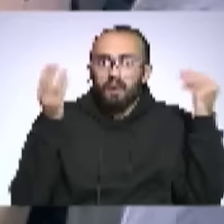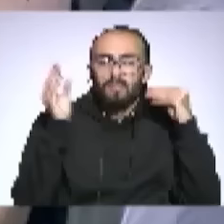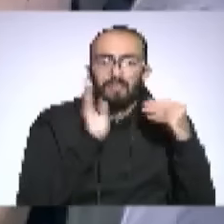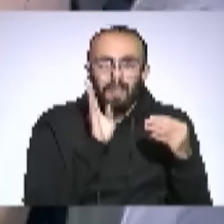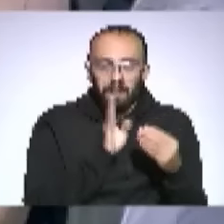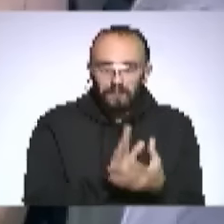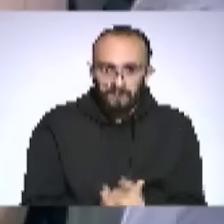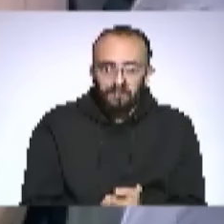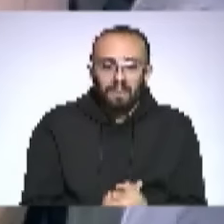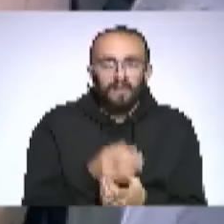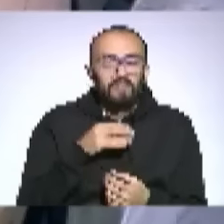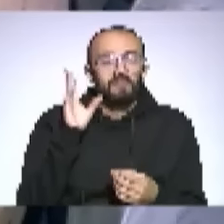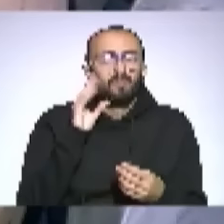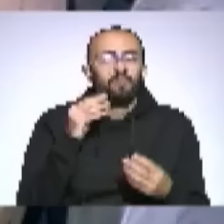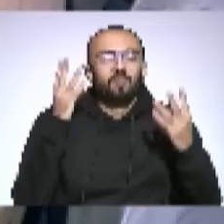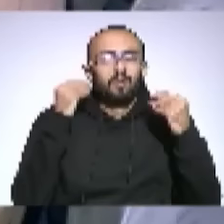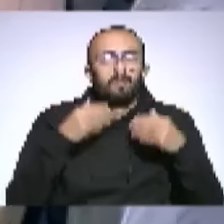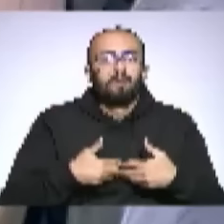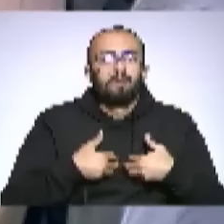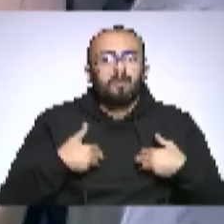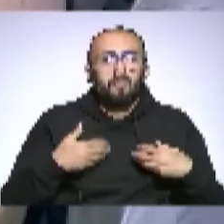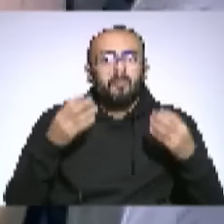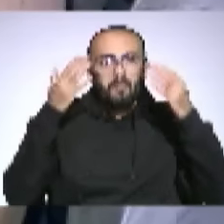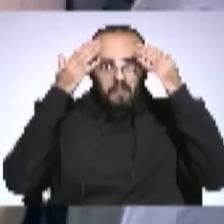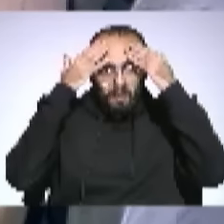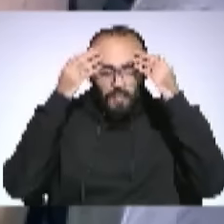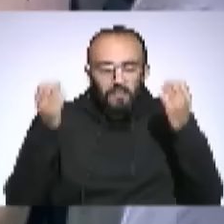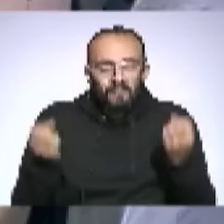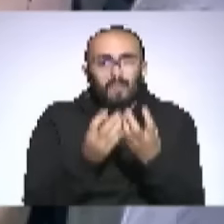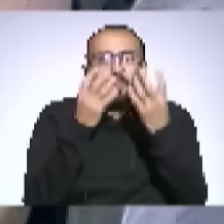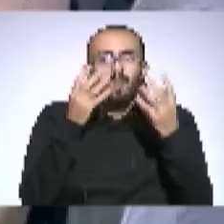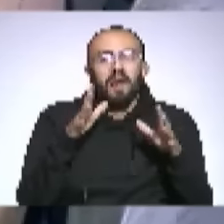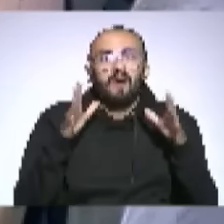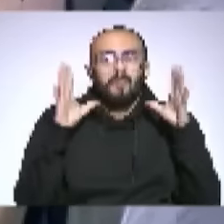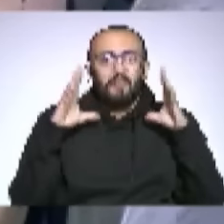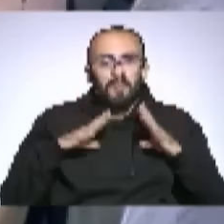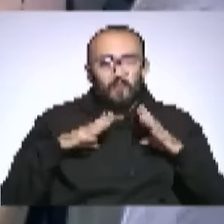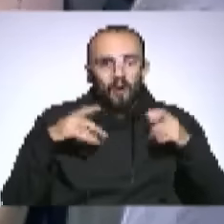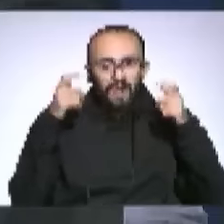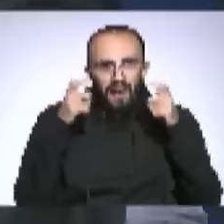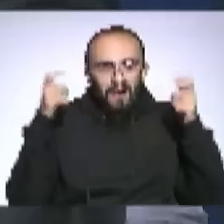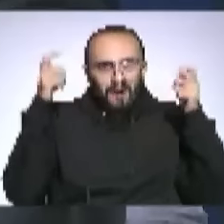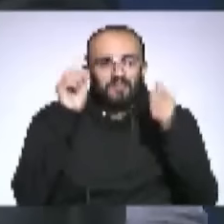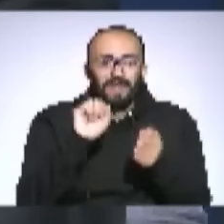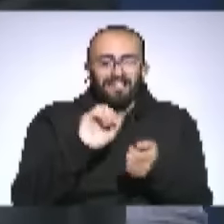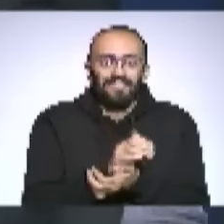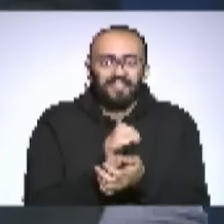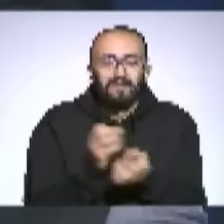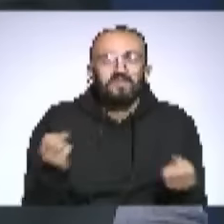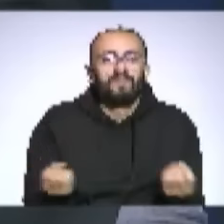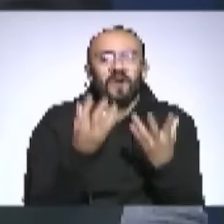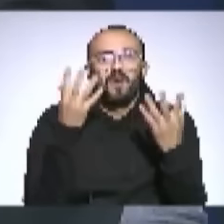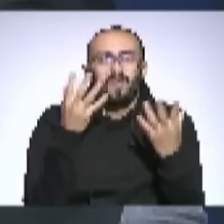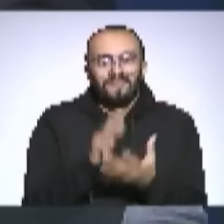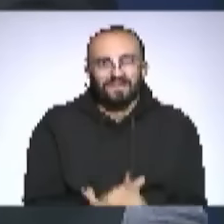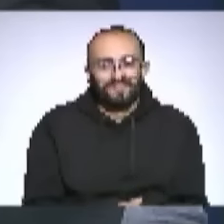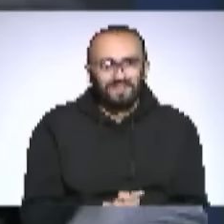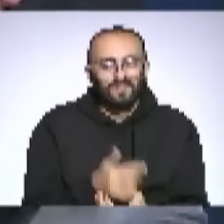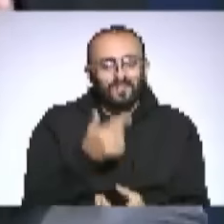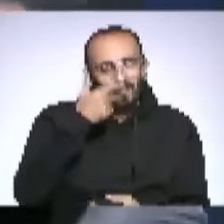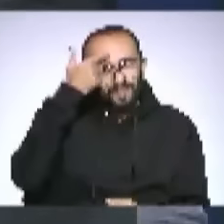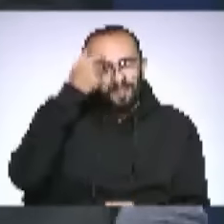حياتيه يعدنا و بيشرف ويباركنا وينور كالعاده نيافه الحبر الجليل الانبابولا مطران طنطا وكل طوابعها منورنا يا سيدنا كل سنه